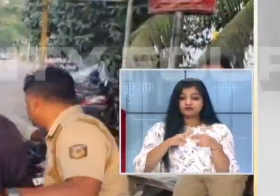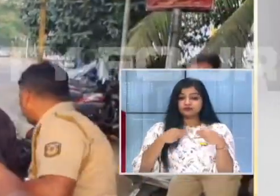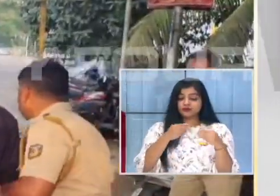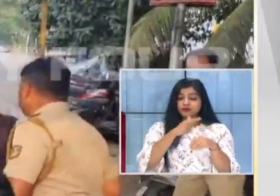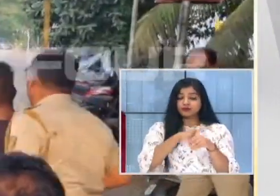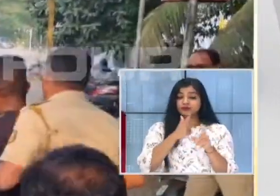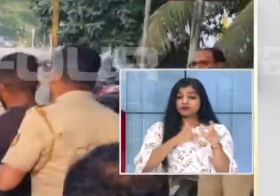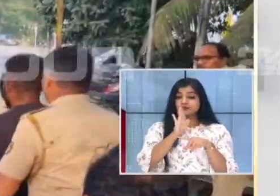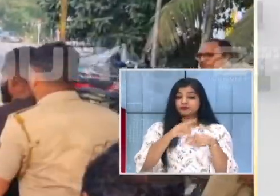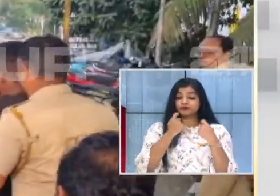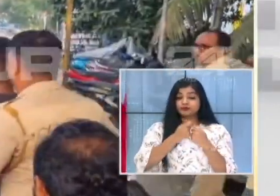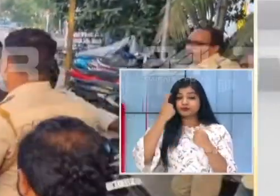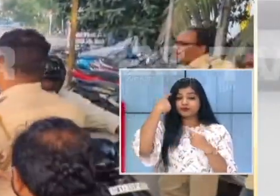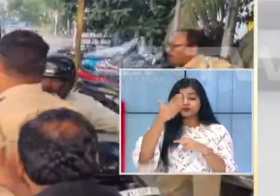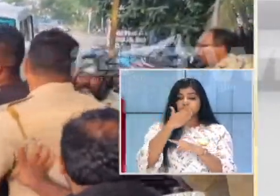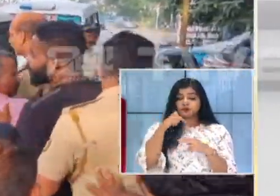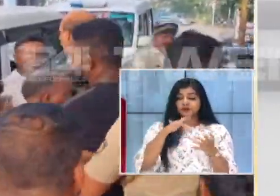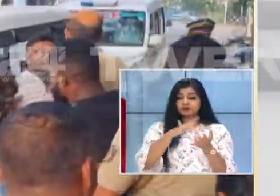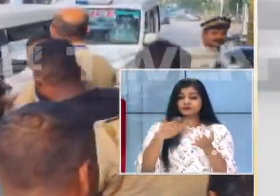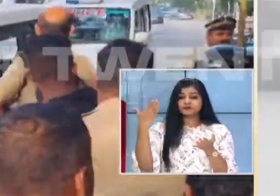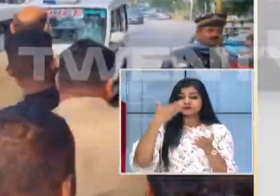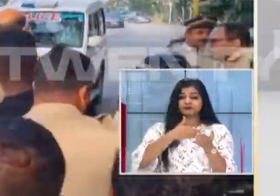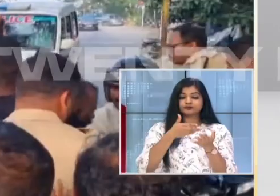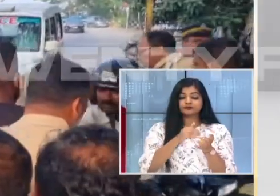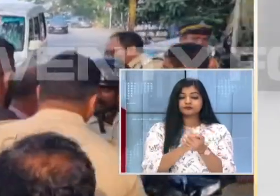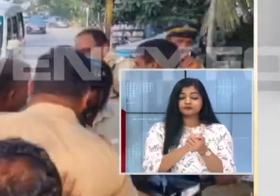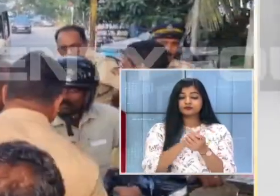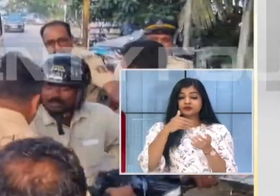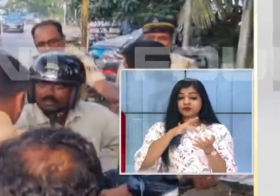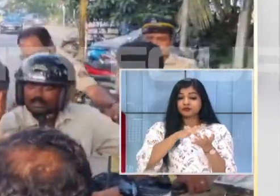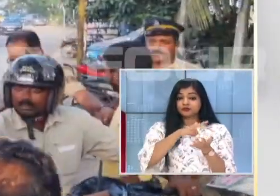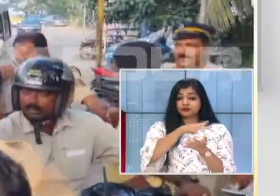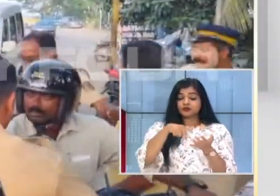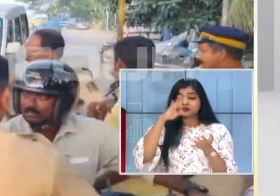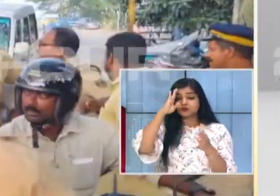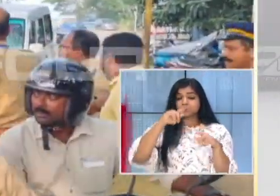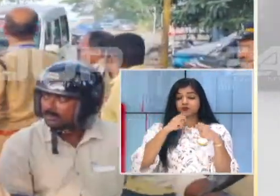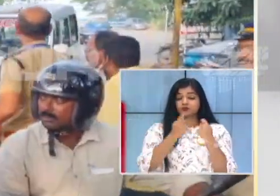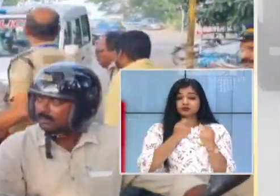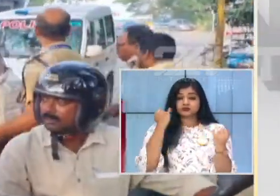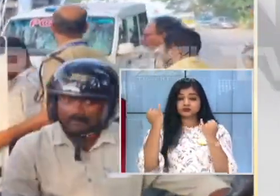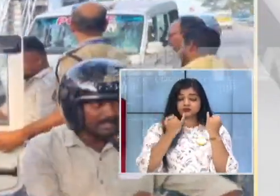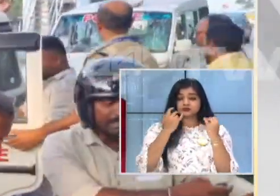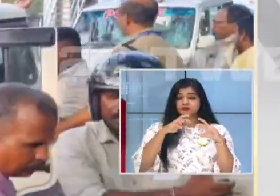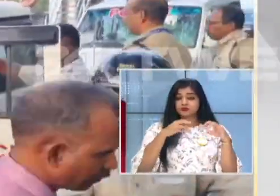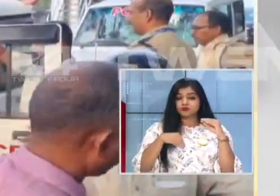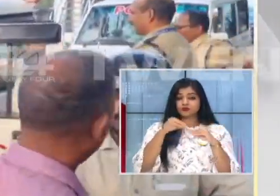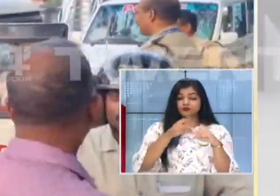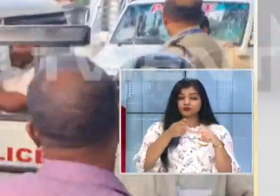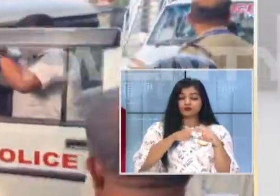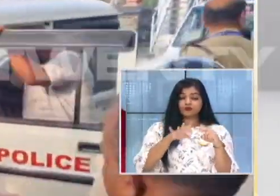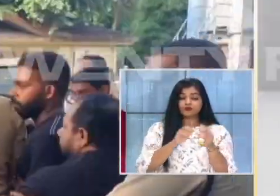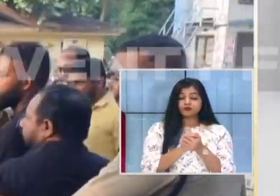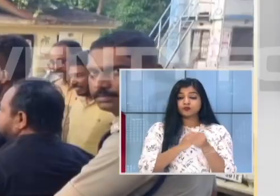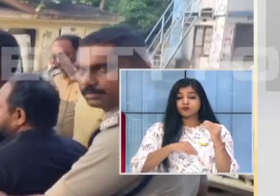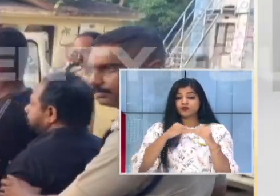പ്രവർത്തകർ കരിങ്കൊടിയുമായി സ്ഥലത്ത് എത്തിയത്. ഇതോടുകൂടി പ്രദേശത്താകമാനം പോലീസിന്റെ തിരച്ചിലും ആരംഭിച്ചിട്ടുണ്ട്. കൂടുതൽ പ്രവർത്തകർ